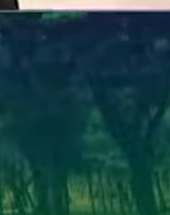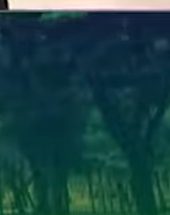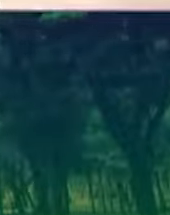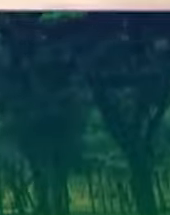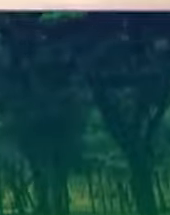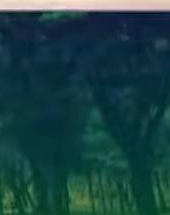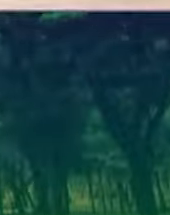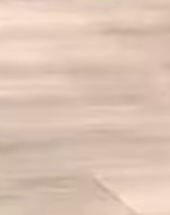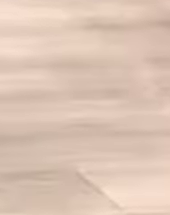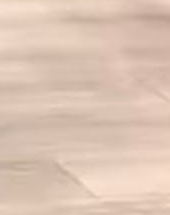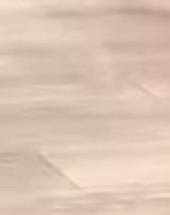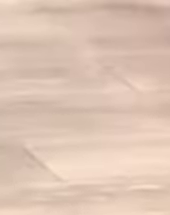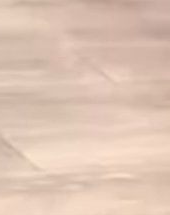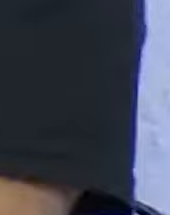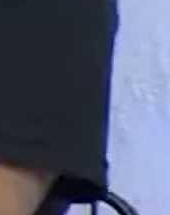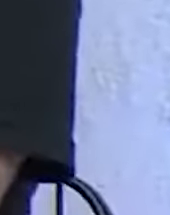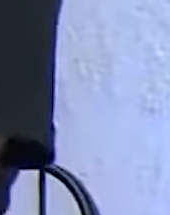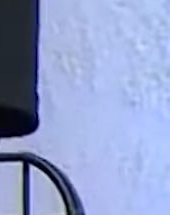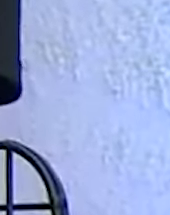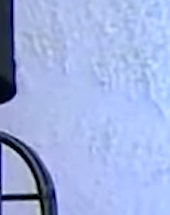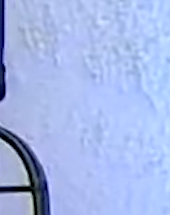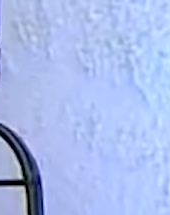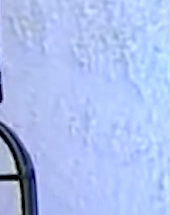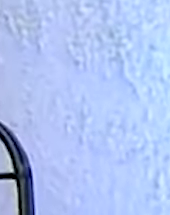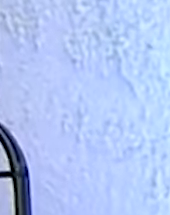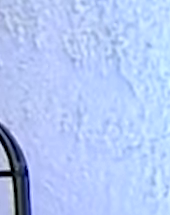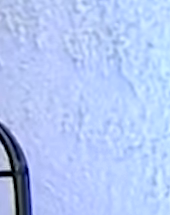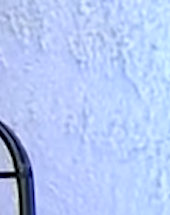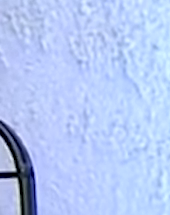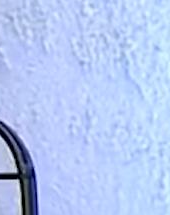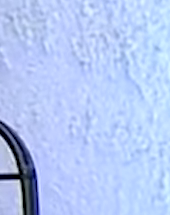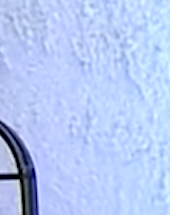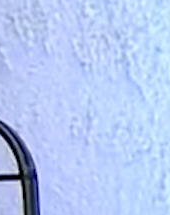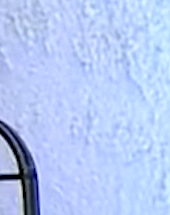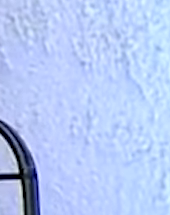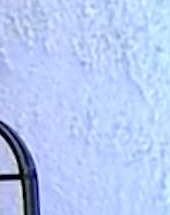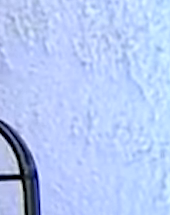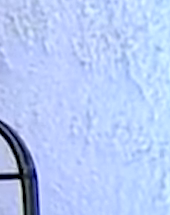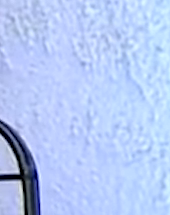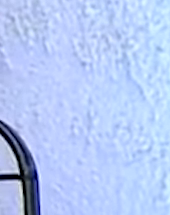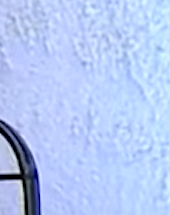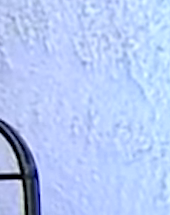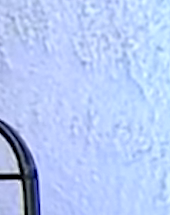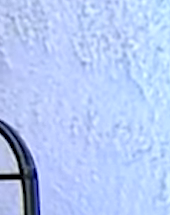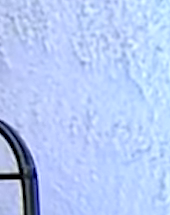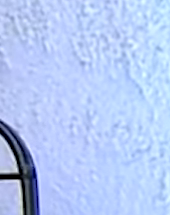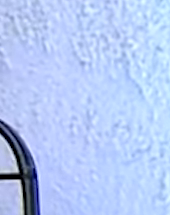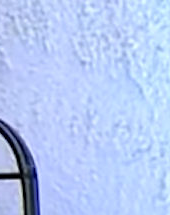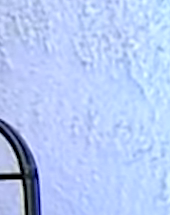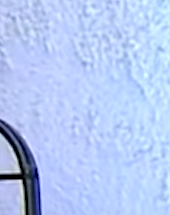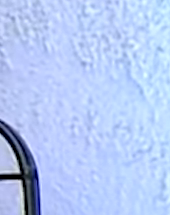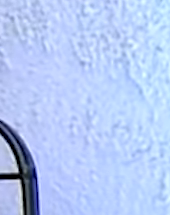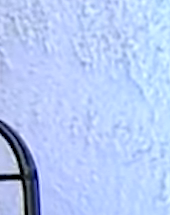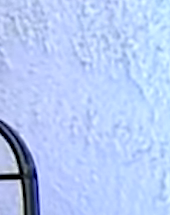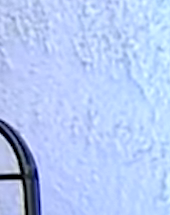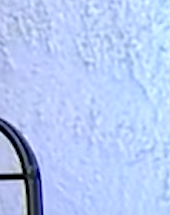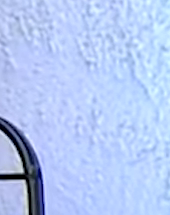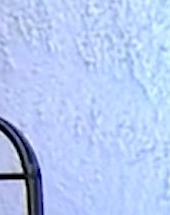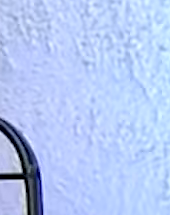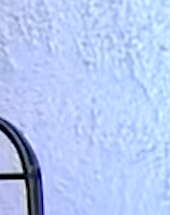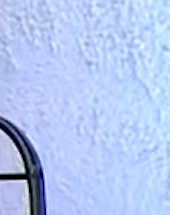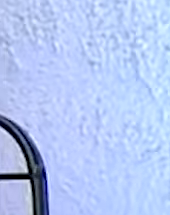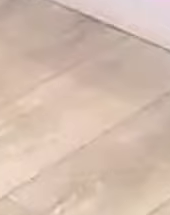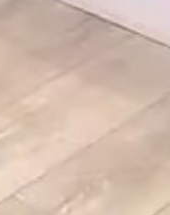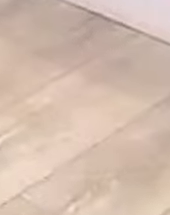kaşar falan da güzel olur. Şu an kendisi de eritme peynir gibi bir şey oldu zaten. Yiyenle yemeyen ne belli oluyor. Ne zamandır görüşeceğiz görüşemiyoruz. O gelmez. Bu